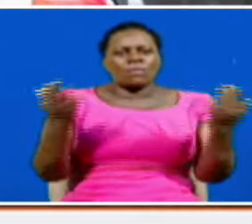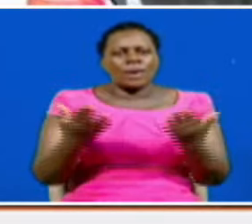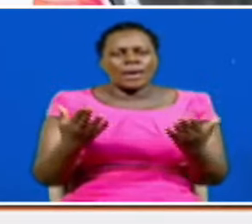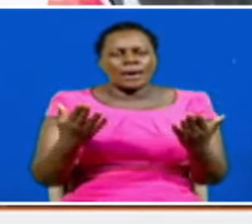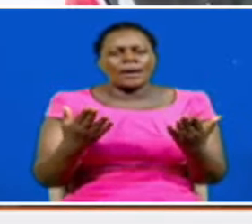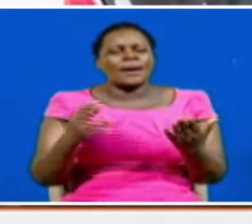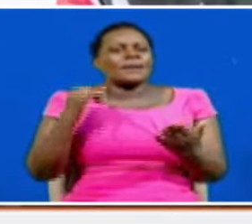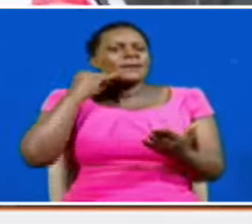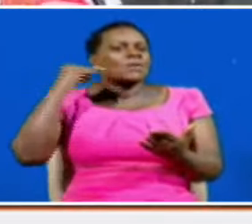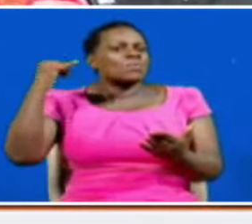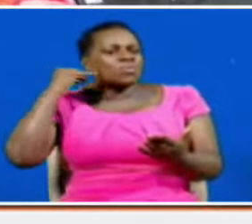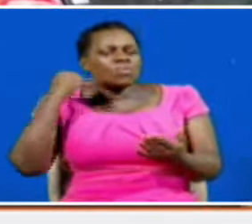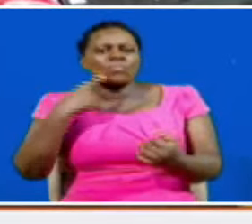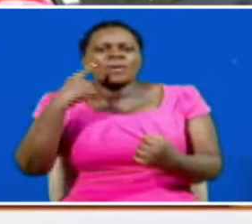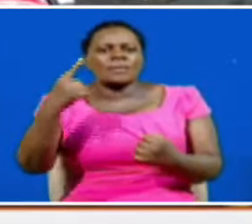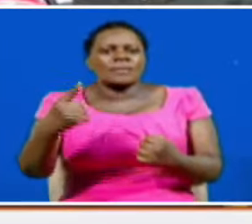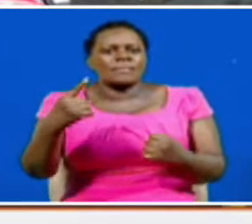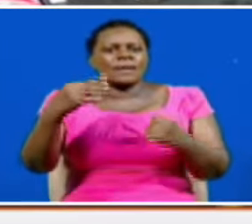179.82 Nakuru na